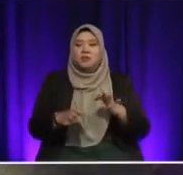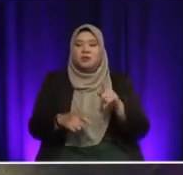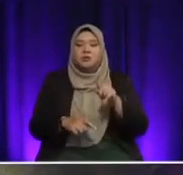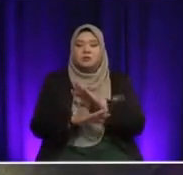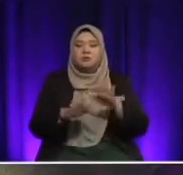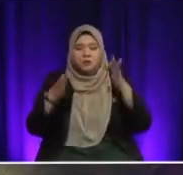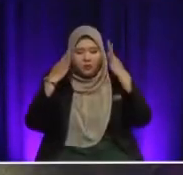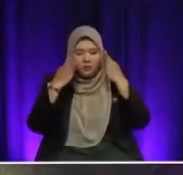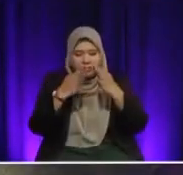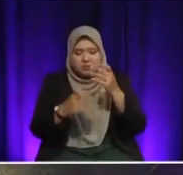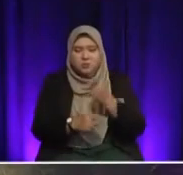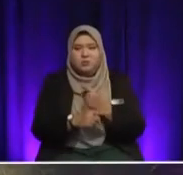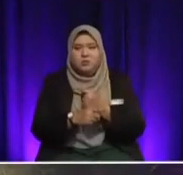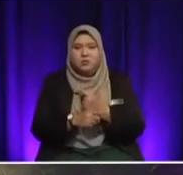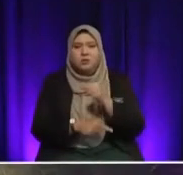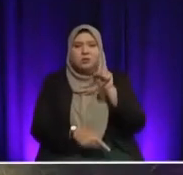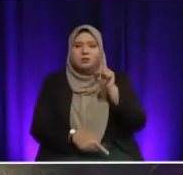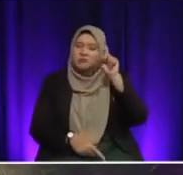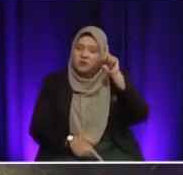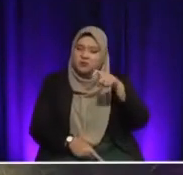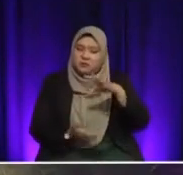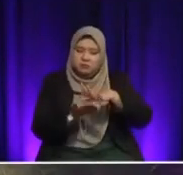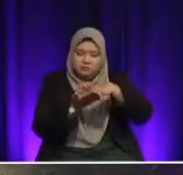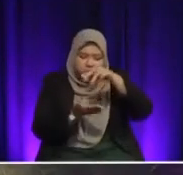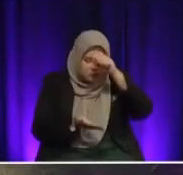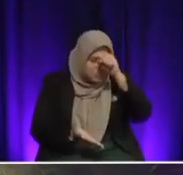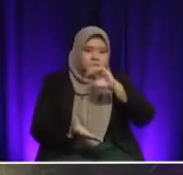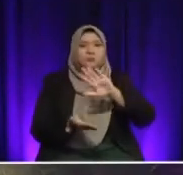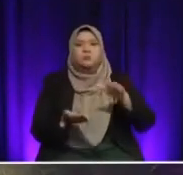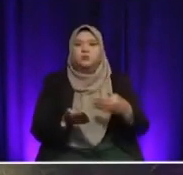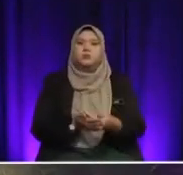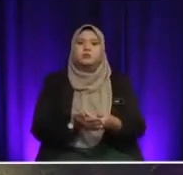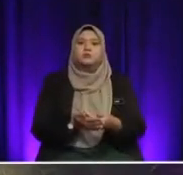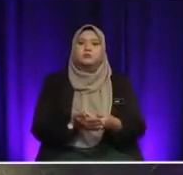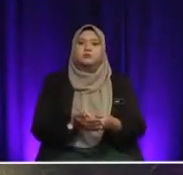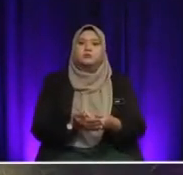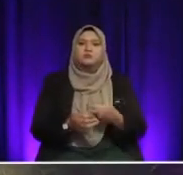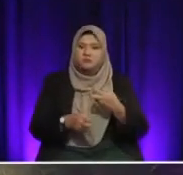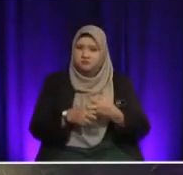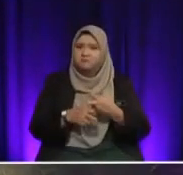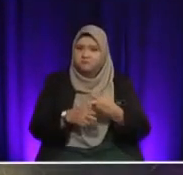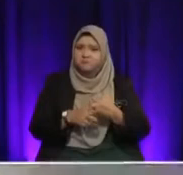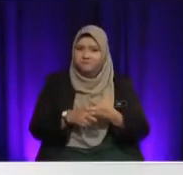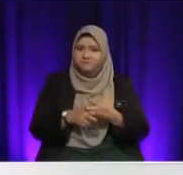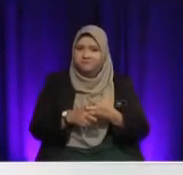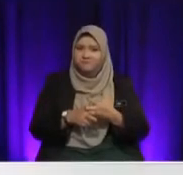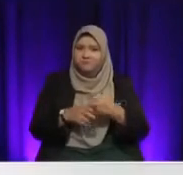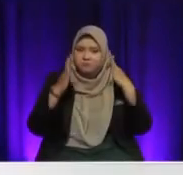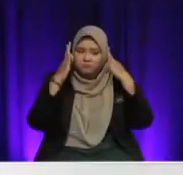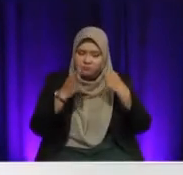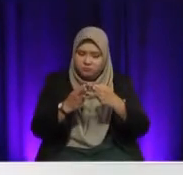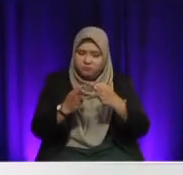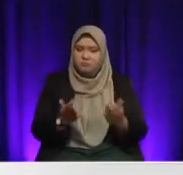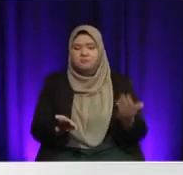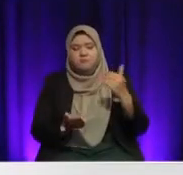menjawab berdasarkan pengalaman mereka semasa amali di dalam kelas. Jadi penting untuk murid-murid, jangan ponting kelas, kena buat amali. Baik.